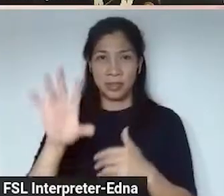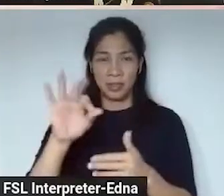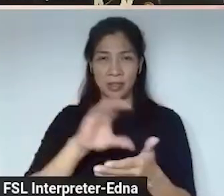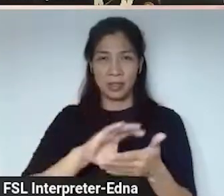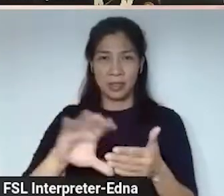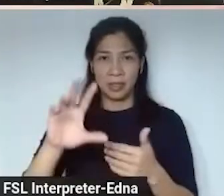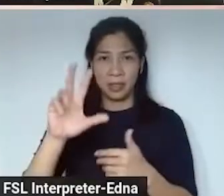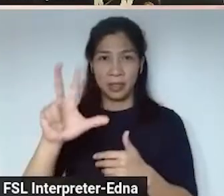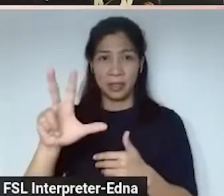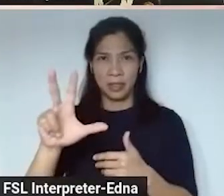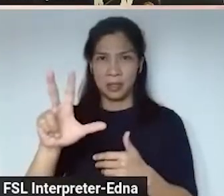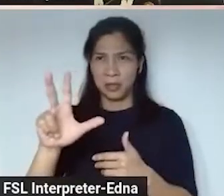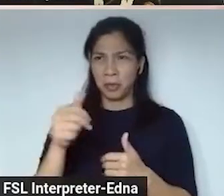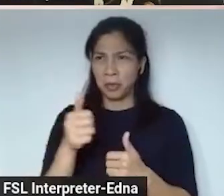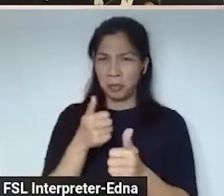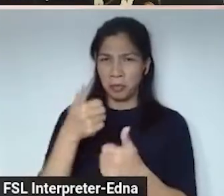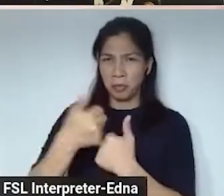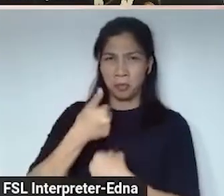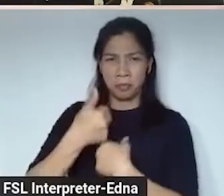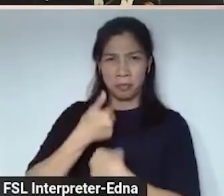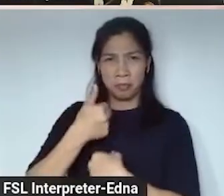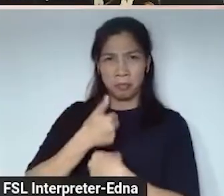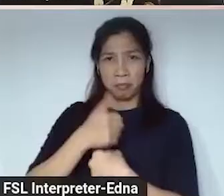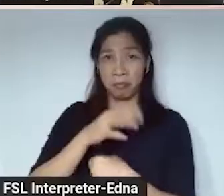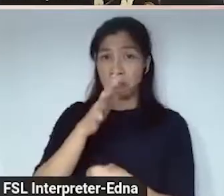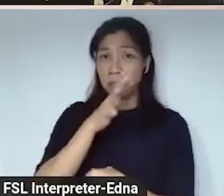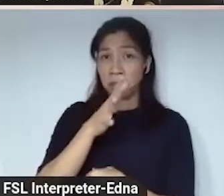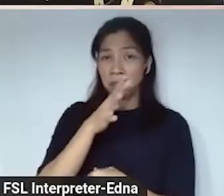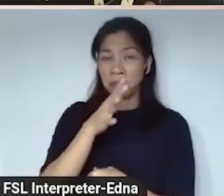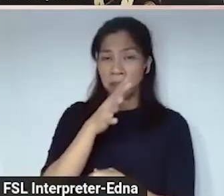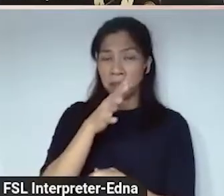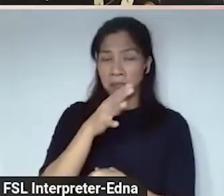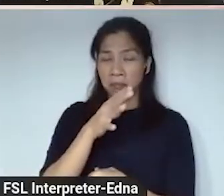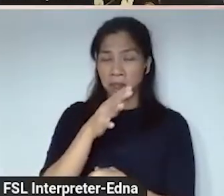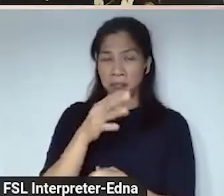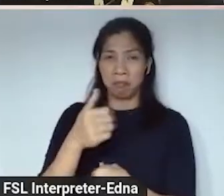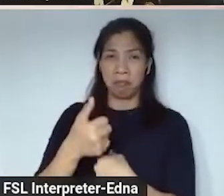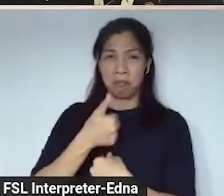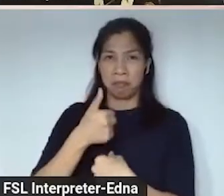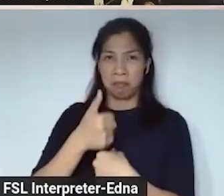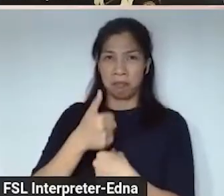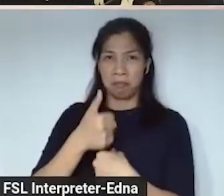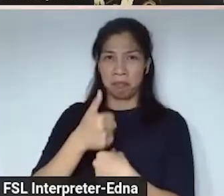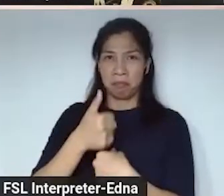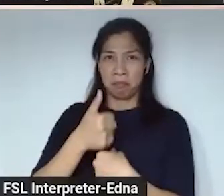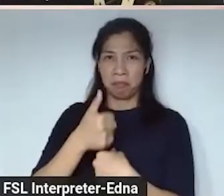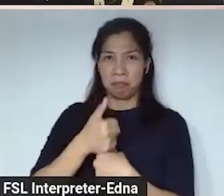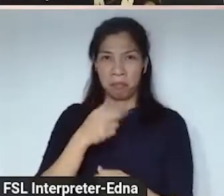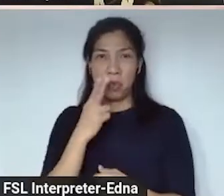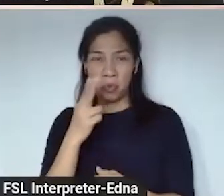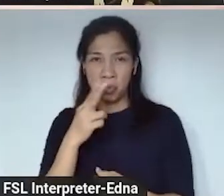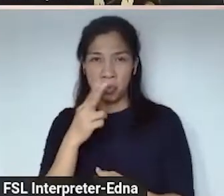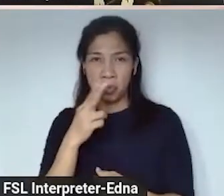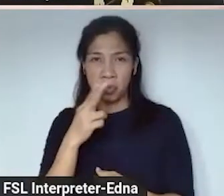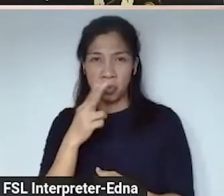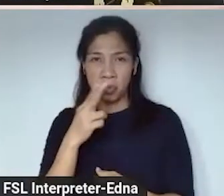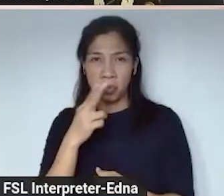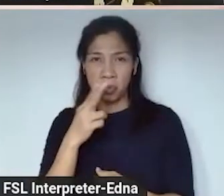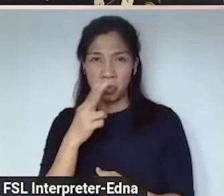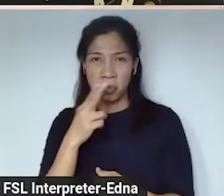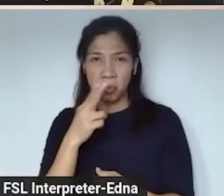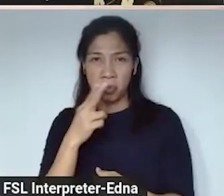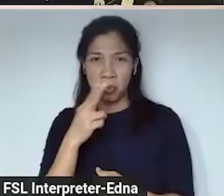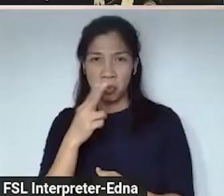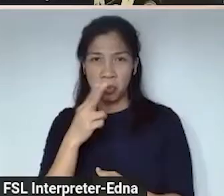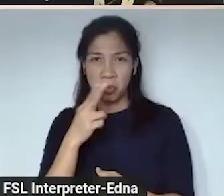niya, no? Sinisisi ng mom niya yung ginawa niya na parang pagsisigarilyo, yung parang mga bisyo. Kasi di ba sa John